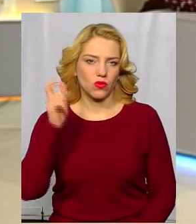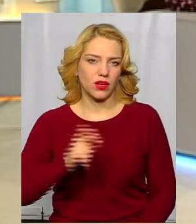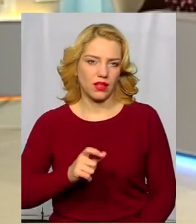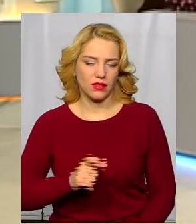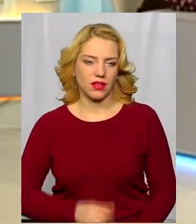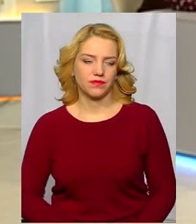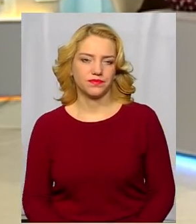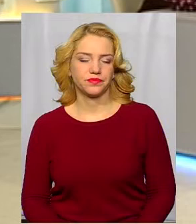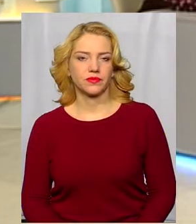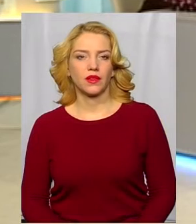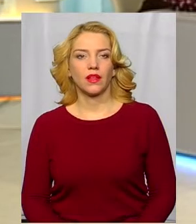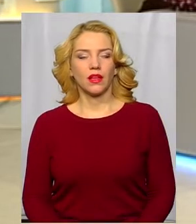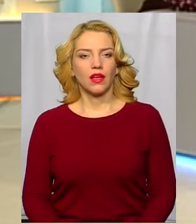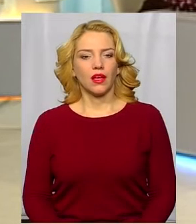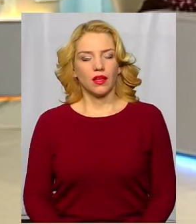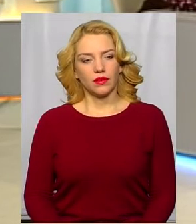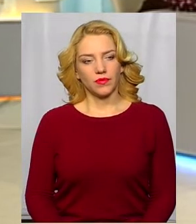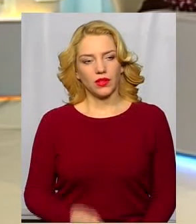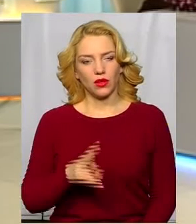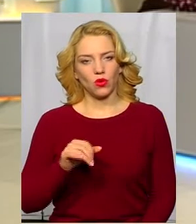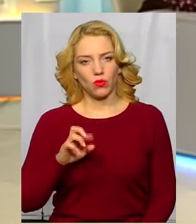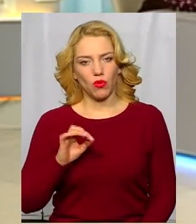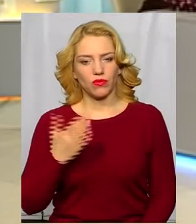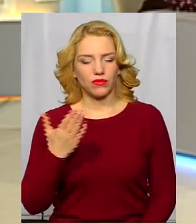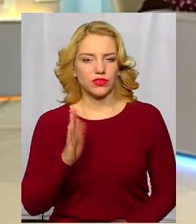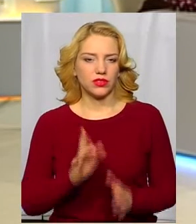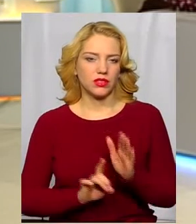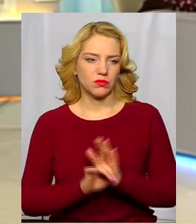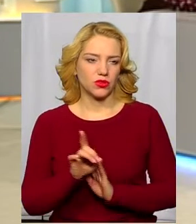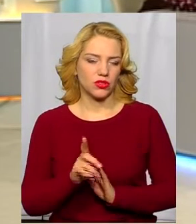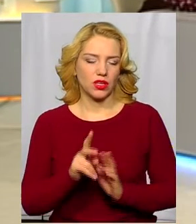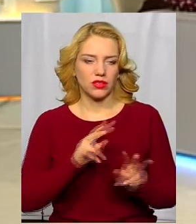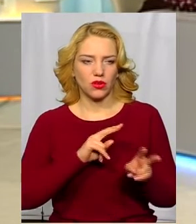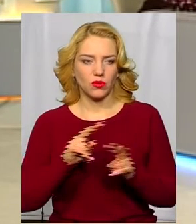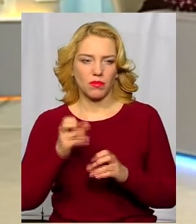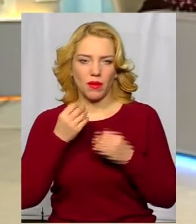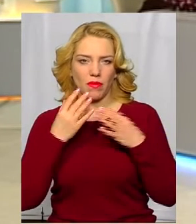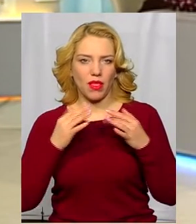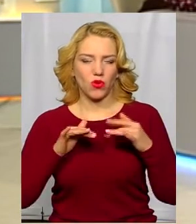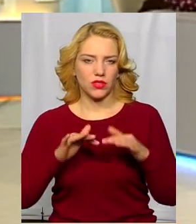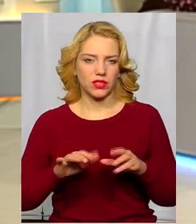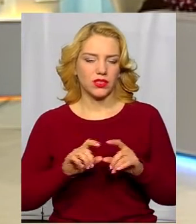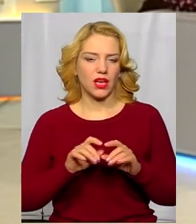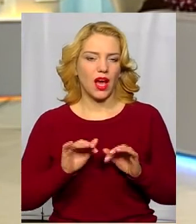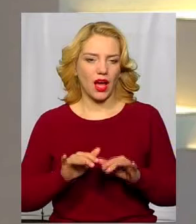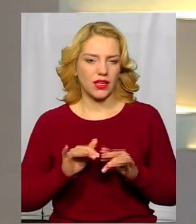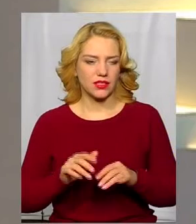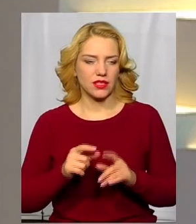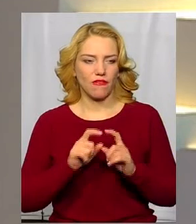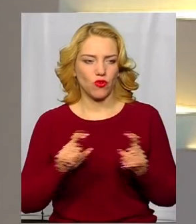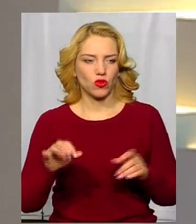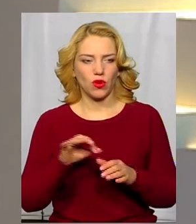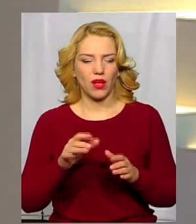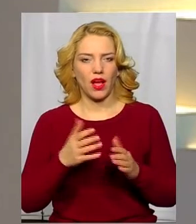Біомед. От, пані Любов, ви ж тільки починаєте координувати благодійні акції фонду в області, а раніше